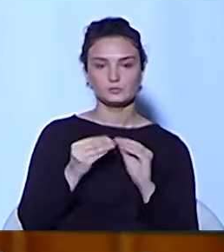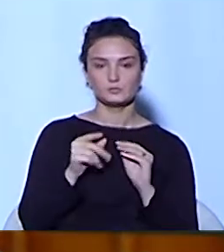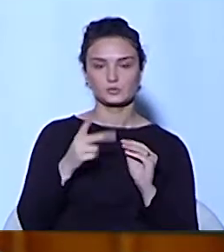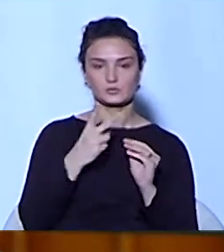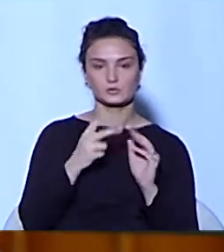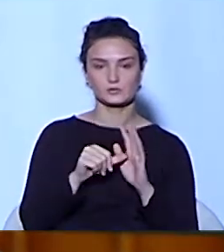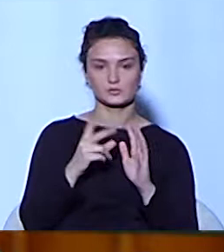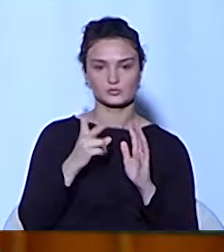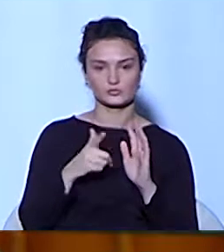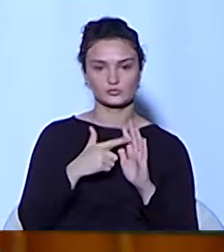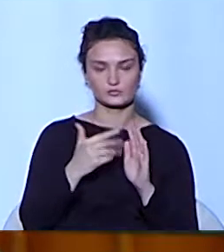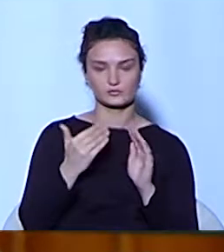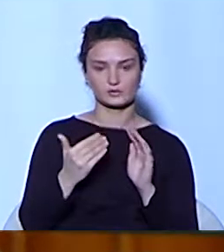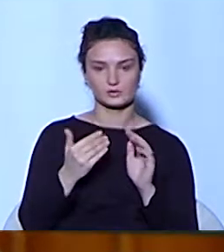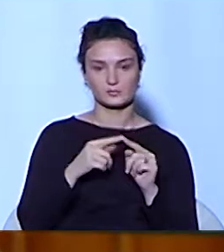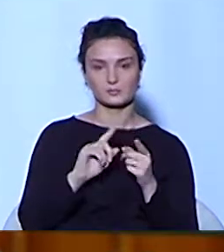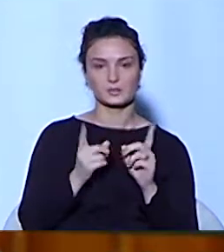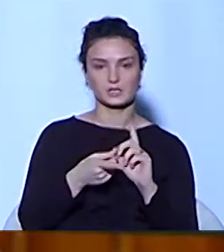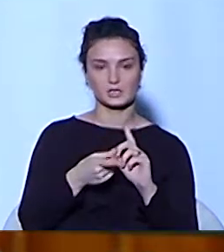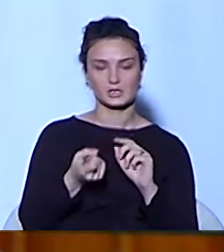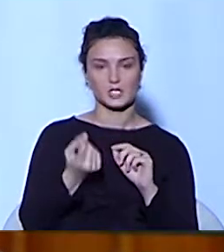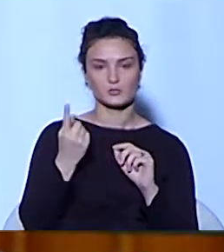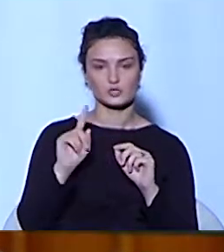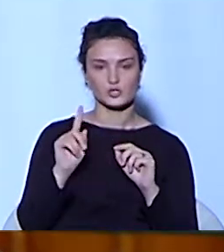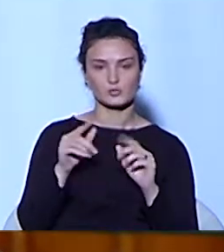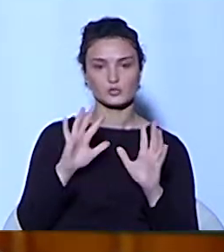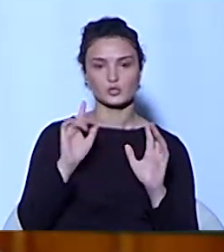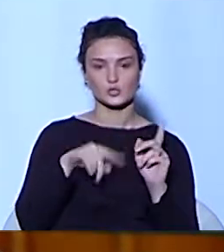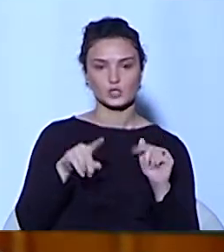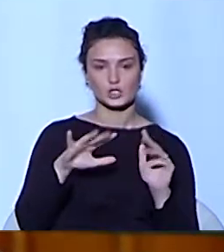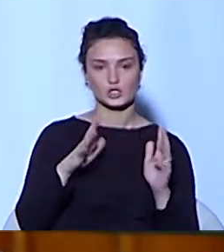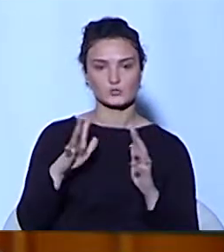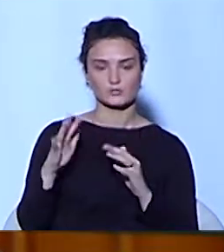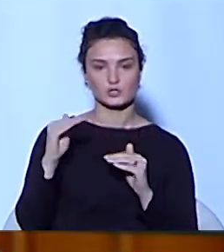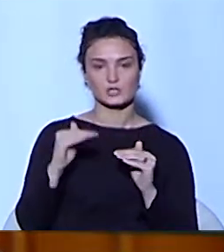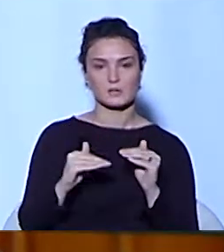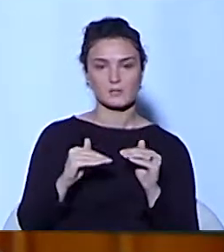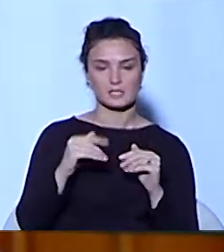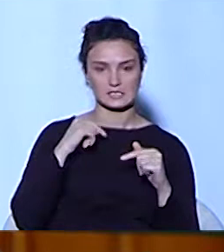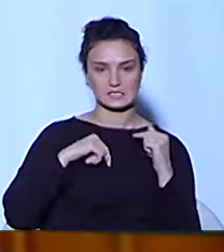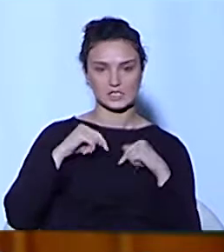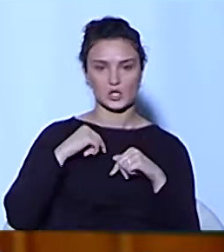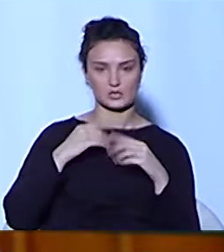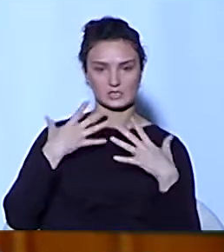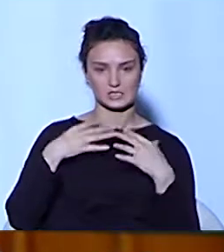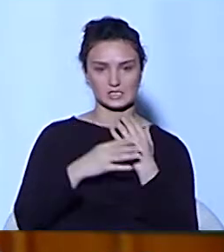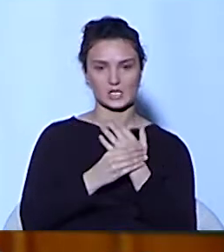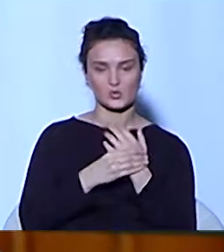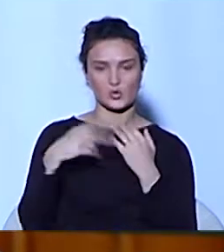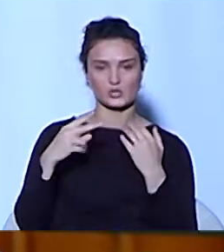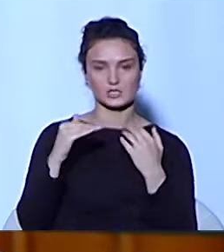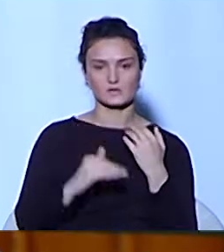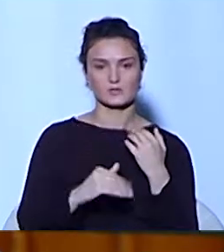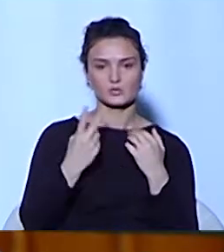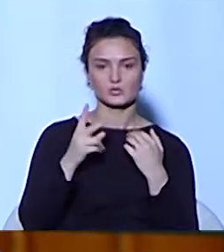იყოს 26-27, პირიქით აღმოჩნდა, რომ ზოგიერთ შემთხვევაში დაბალი სხეულის მასის ინდექსი 20-ის ქვემოთ, მით